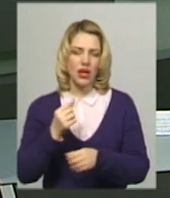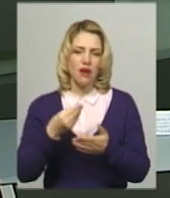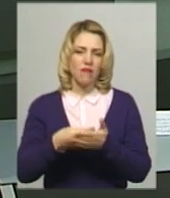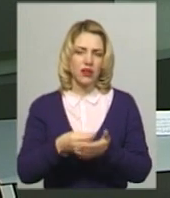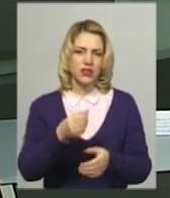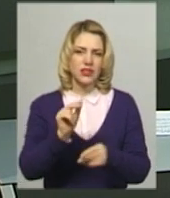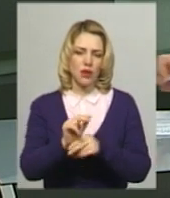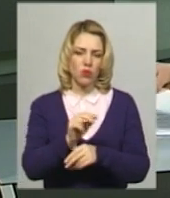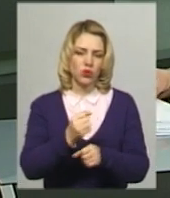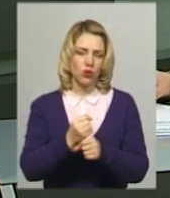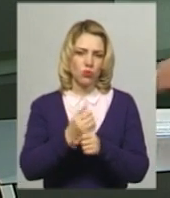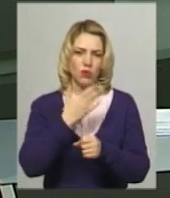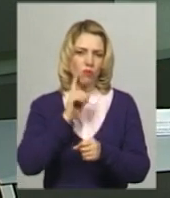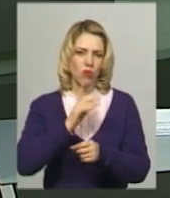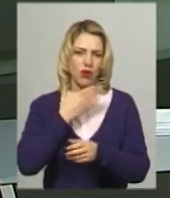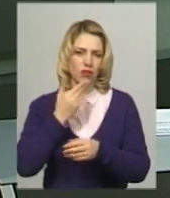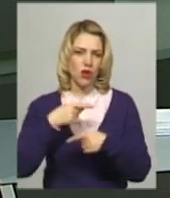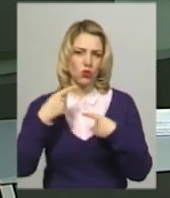не розголошують.